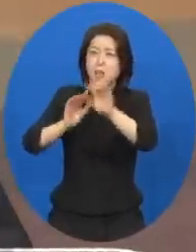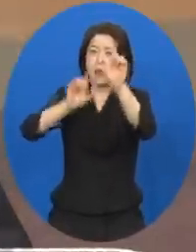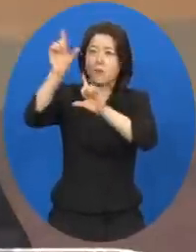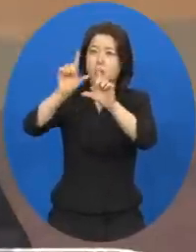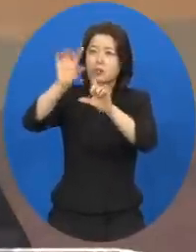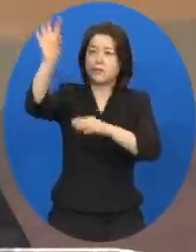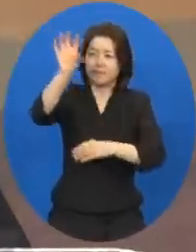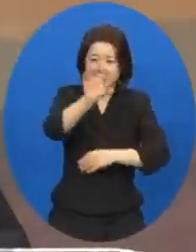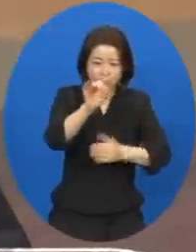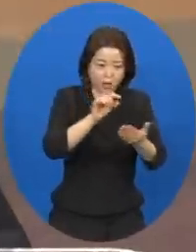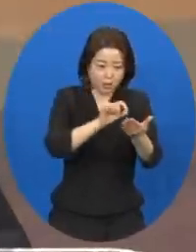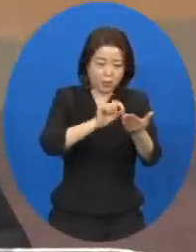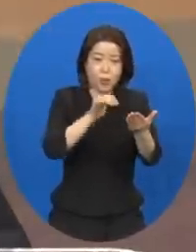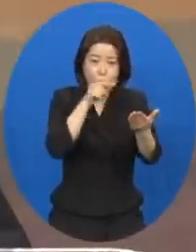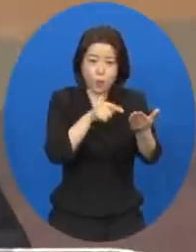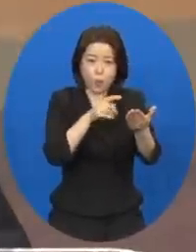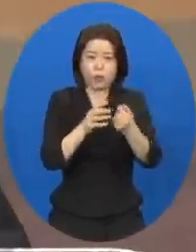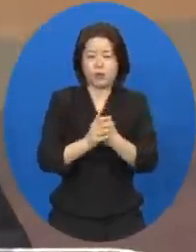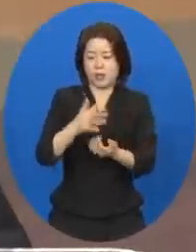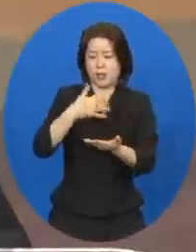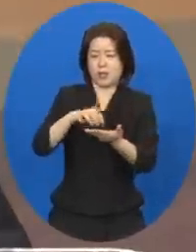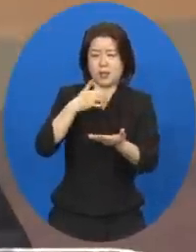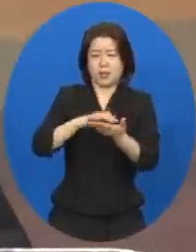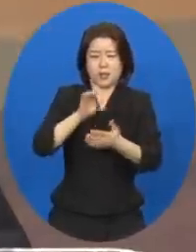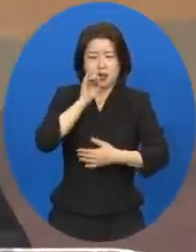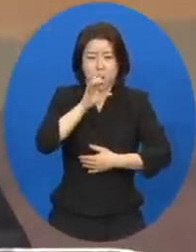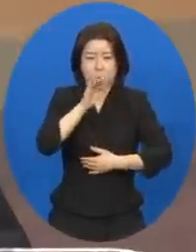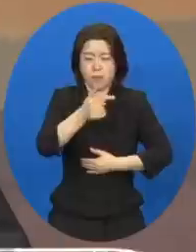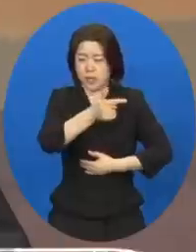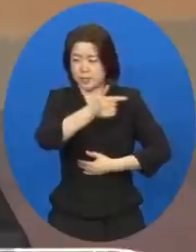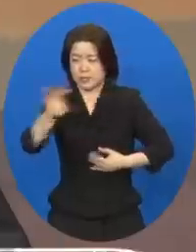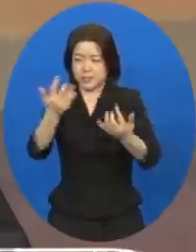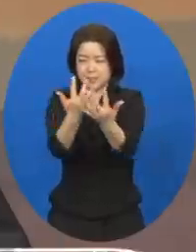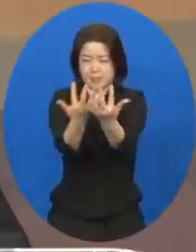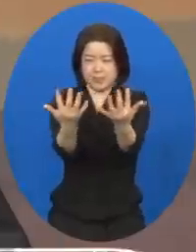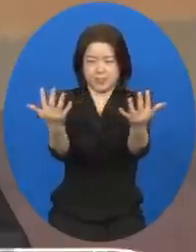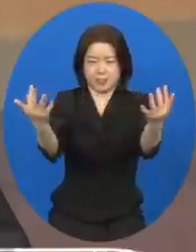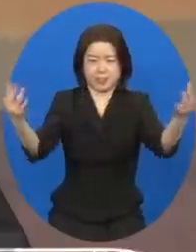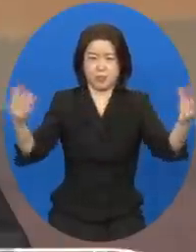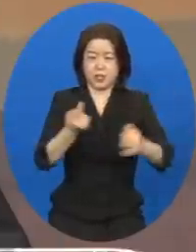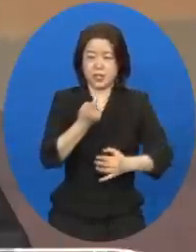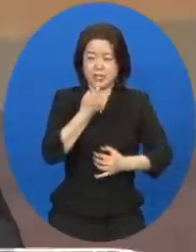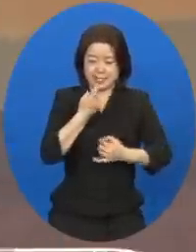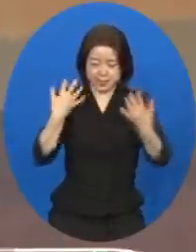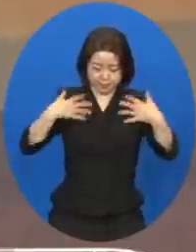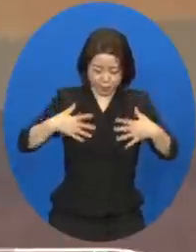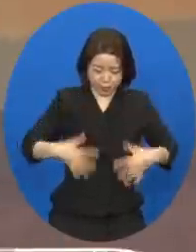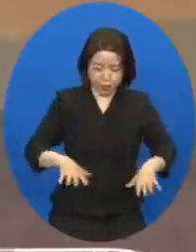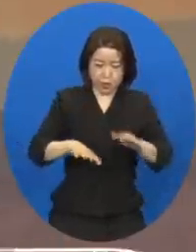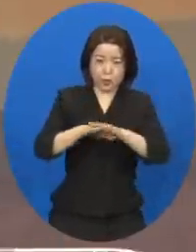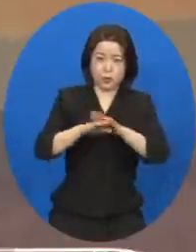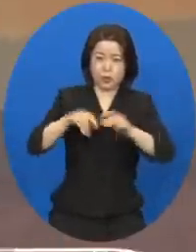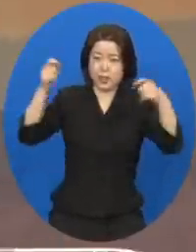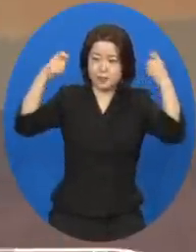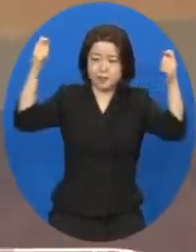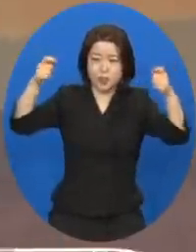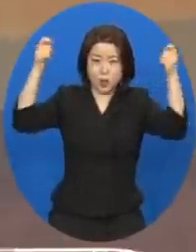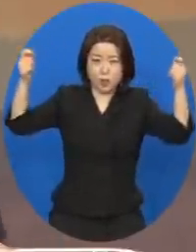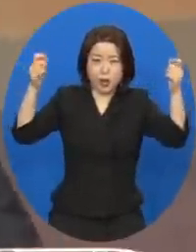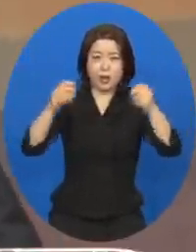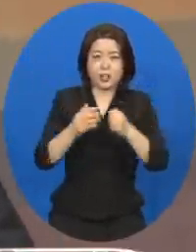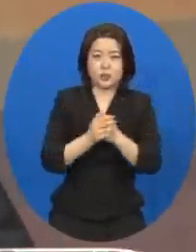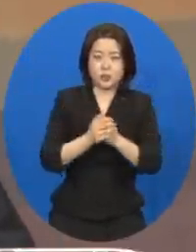나옵니다. 셀 수 없는 큰 무리가 흰 옷을 입고 손에 종려가지를 들고 보좌